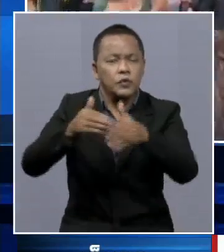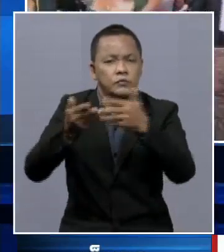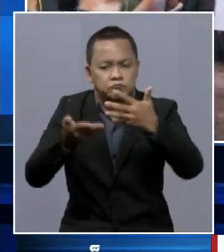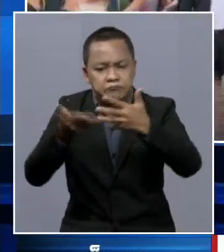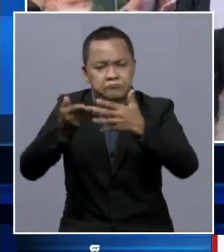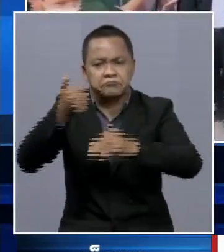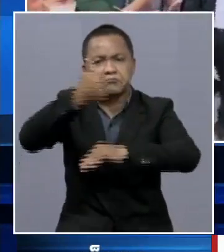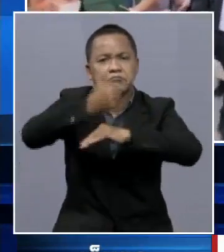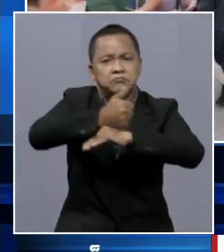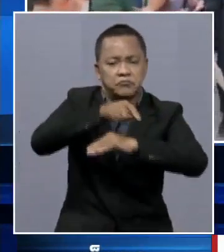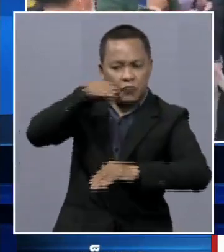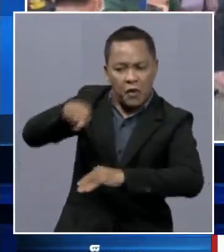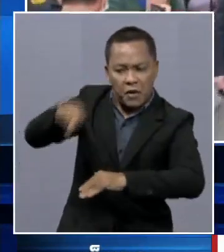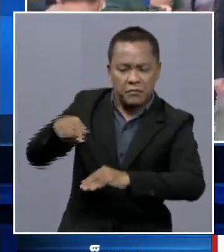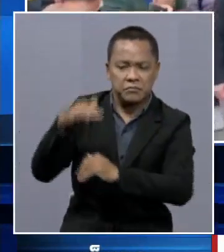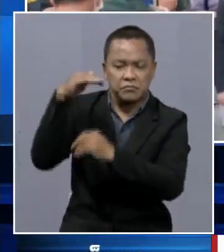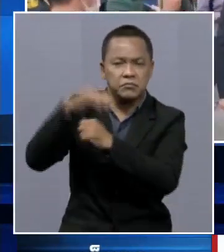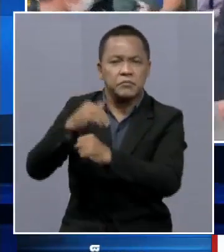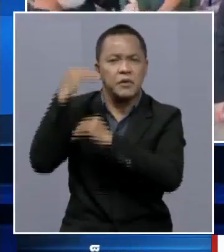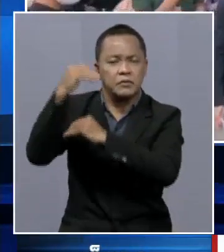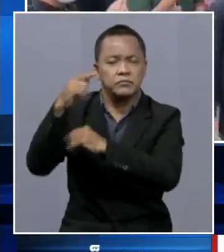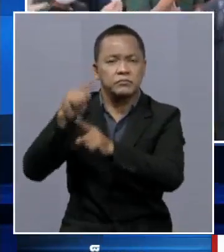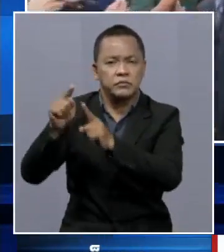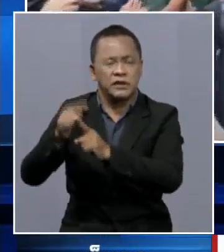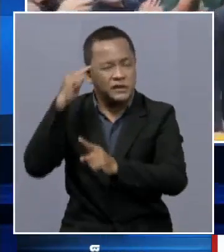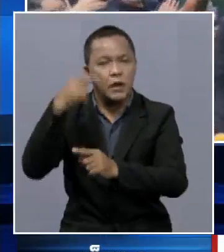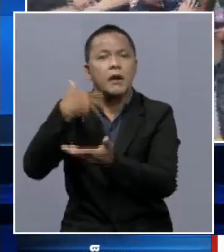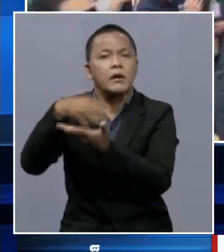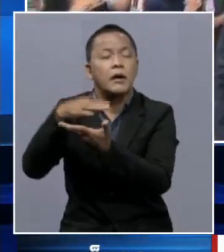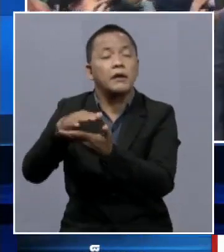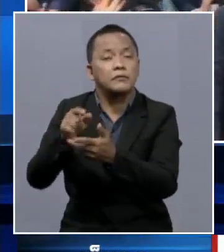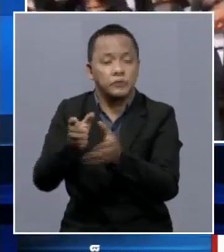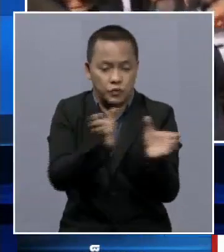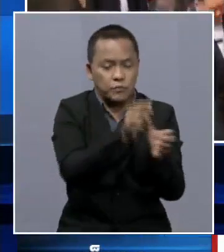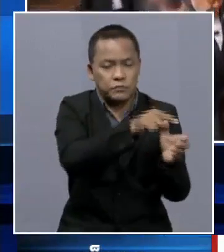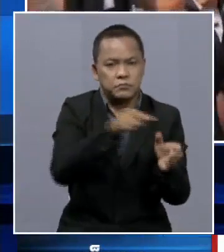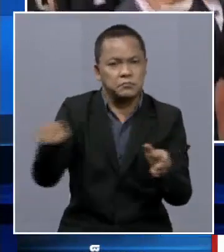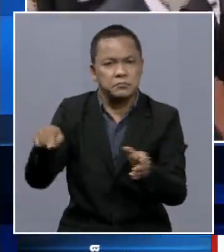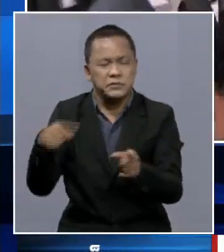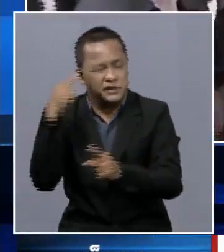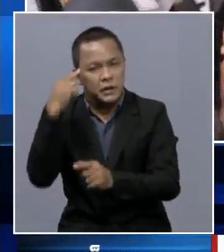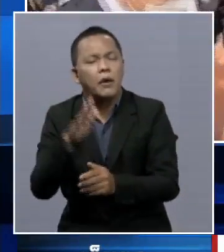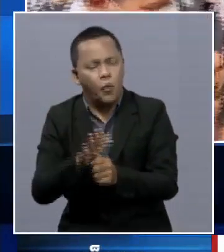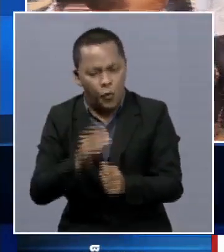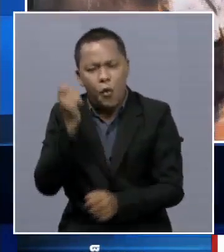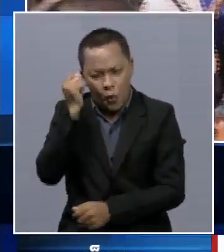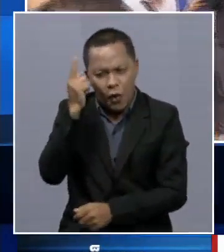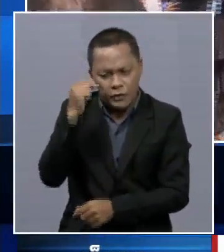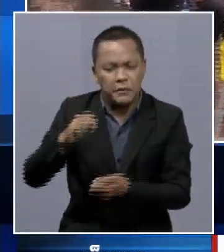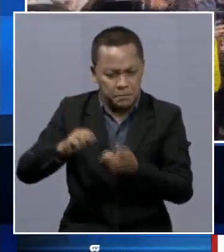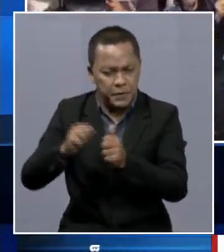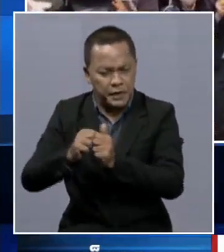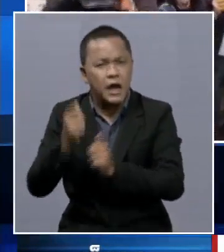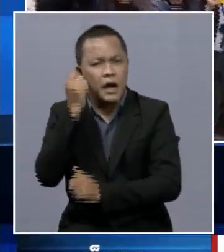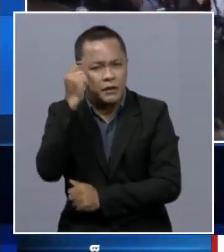ั้นที่มีอิทธพลกำนดความเป็ไปของประเทศที่ได้หลัวมาแล้วกลบเป็ผู้ที่เข้าอกเข้าใจปัญหา